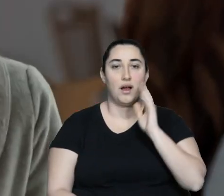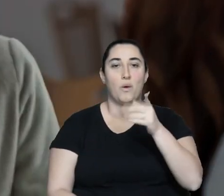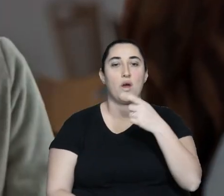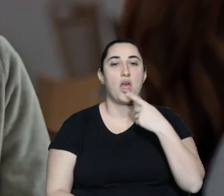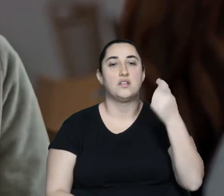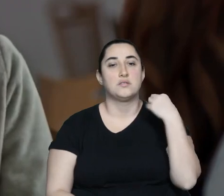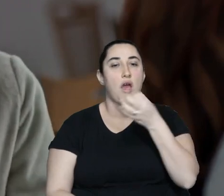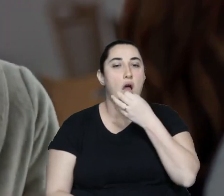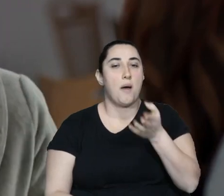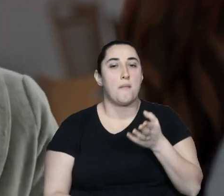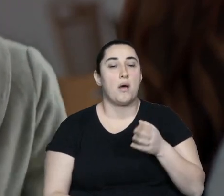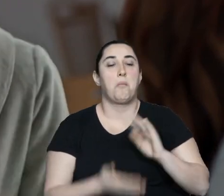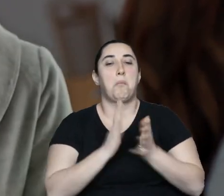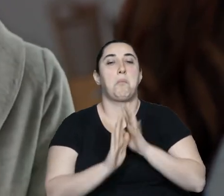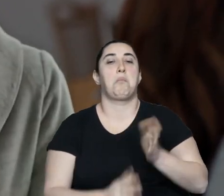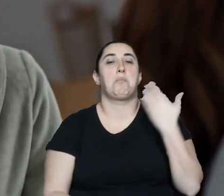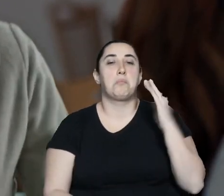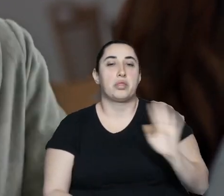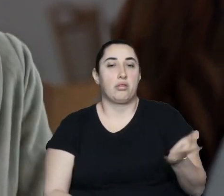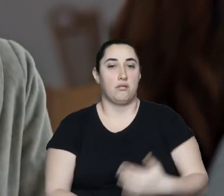Ayol o eski haber. Soğudu geçti bile.